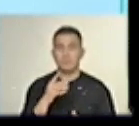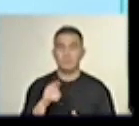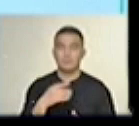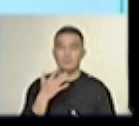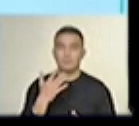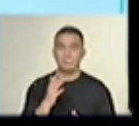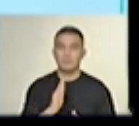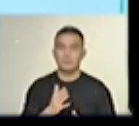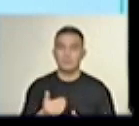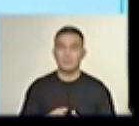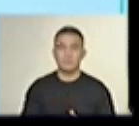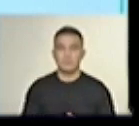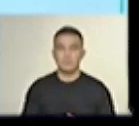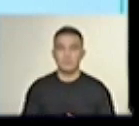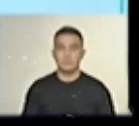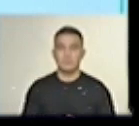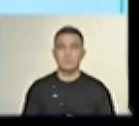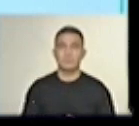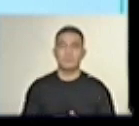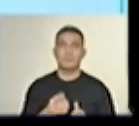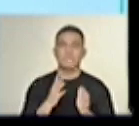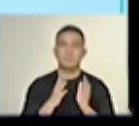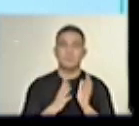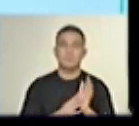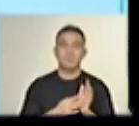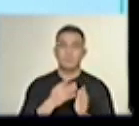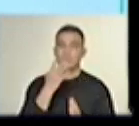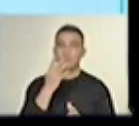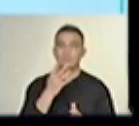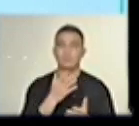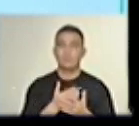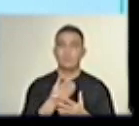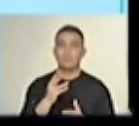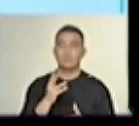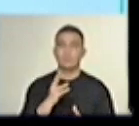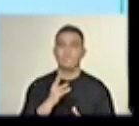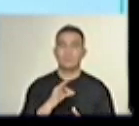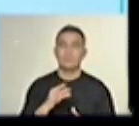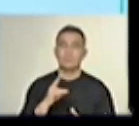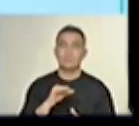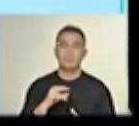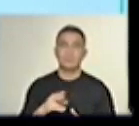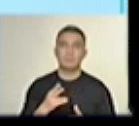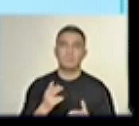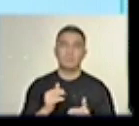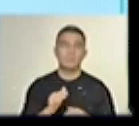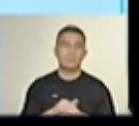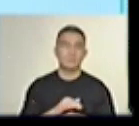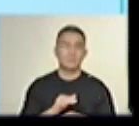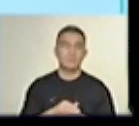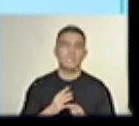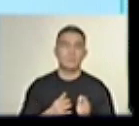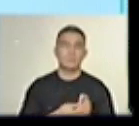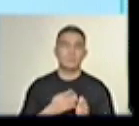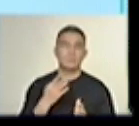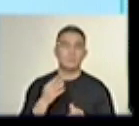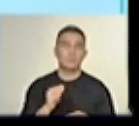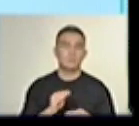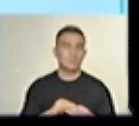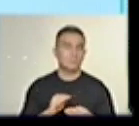4.5 ga teng. 9 dan 4 ning moduli nechiga teng bo'ladi? Ha, barakalla, 9 dan 4